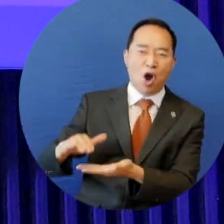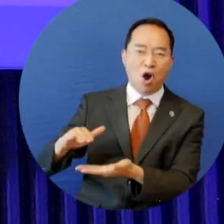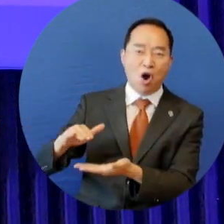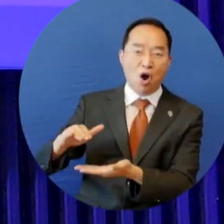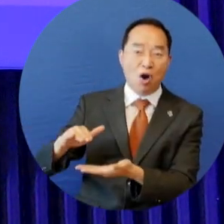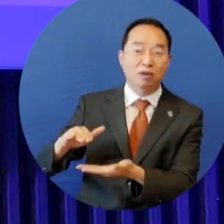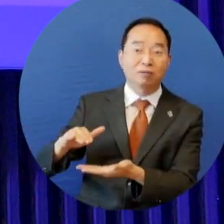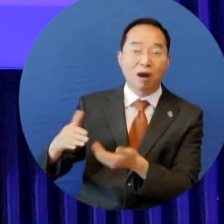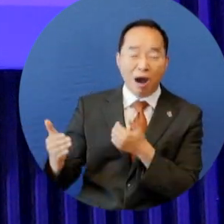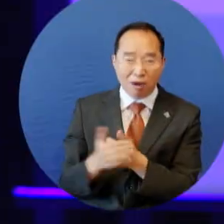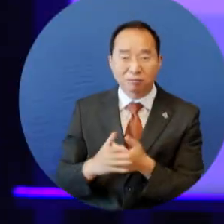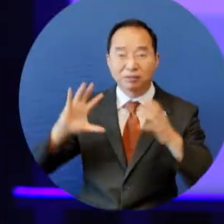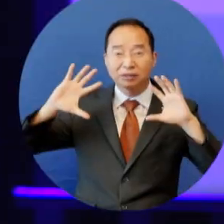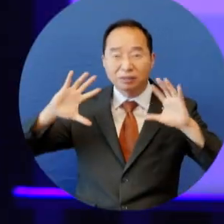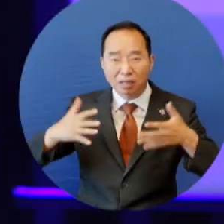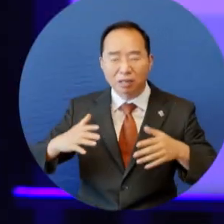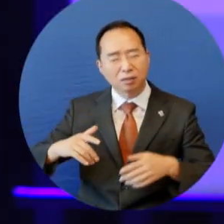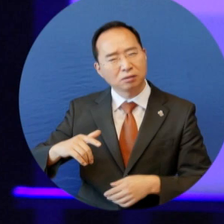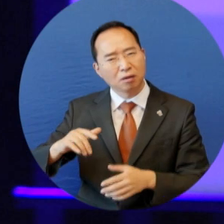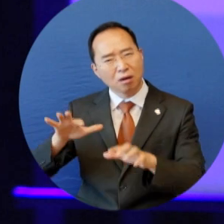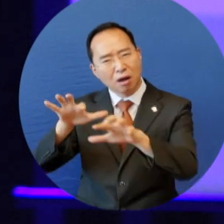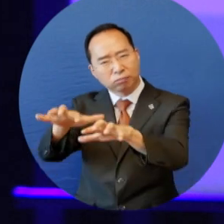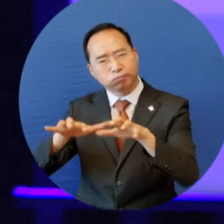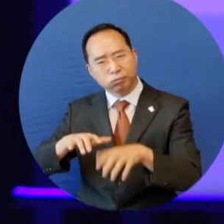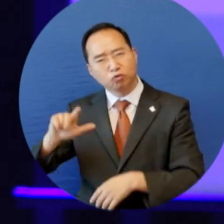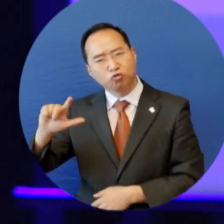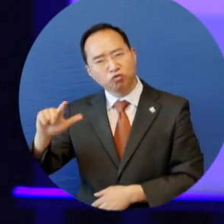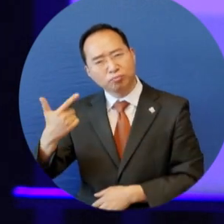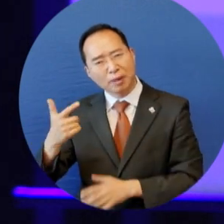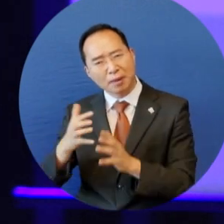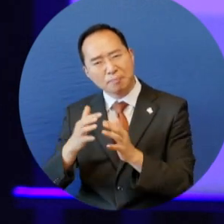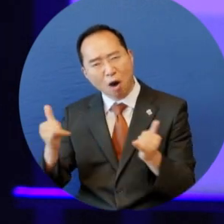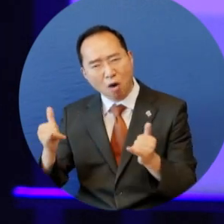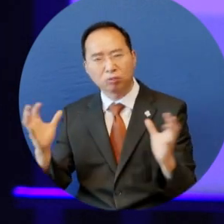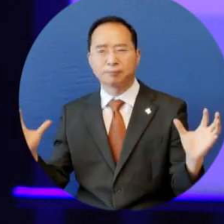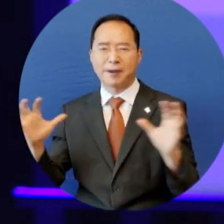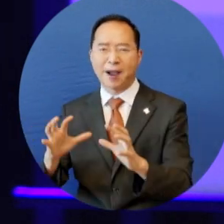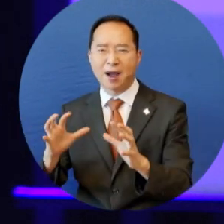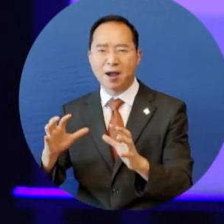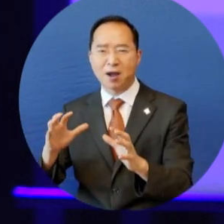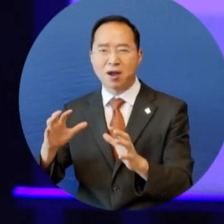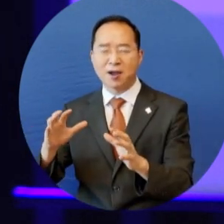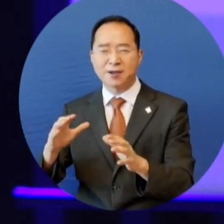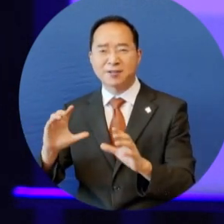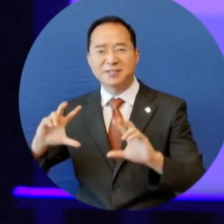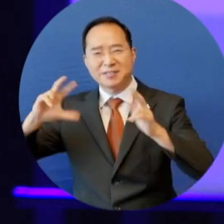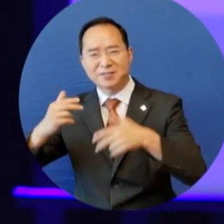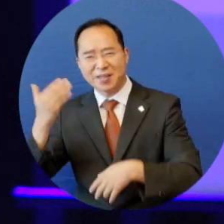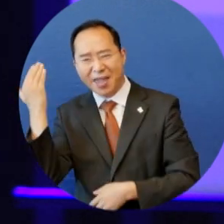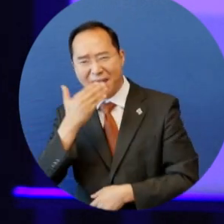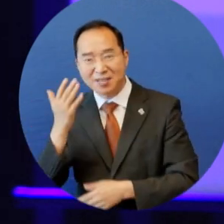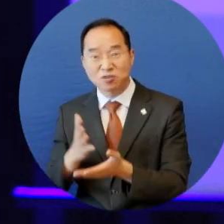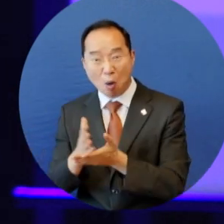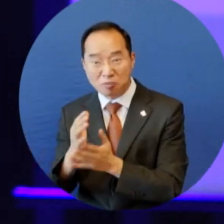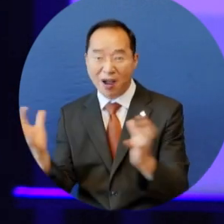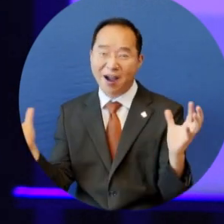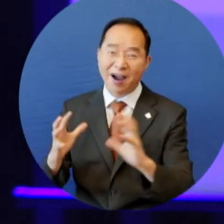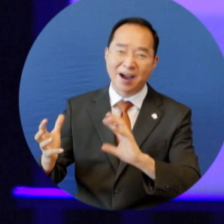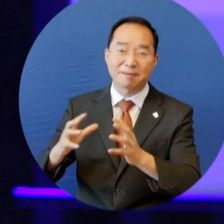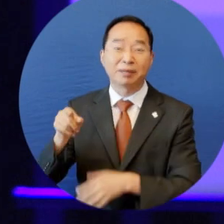감축하자는 아젠다를 가지고 전 세계에서 한 600명 정도의 환경운동가 또 환경 전문가들이